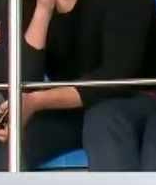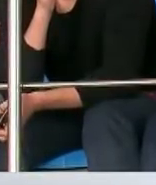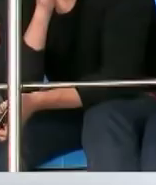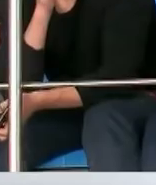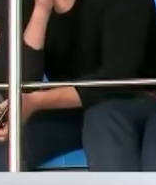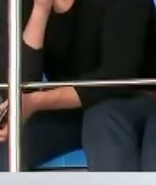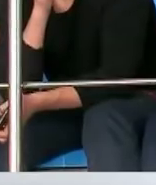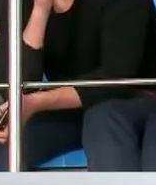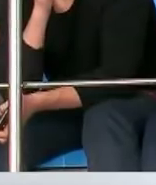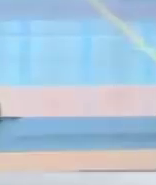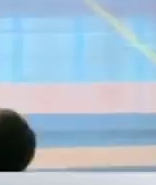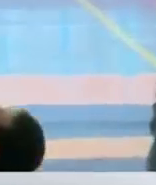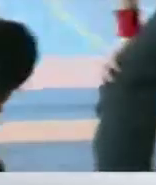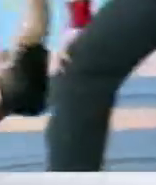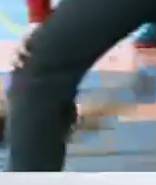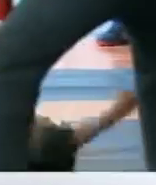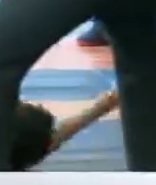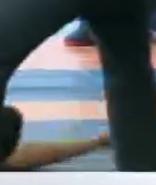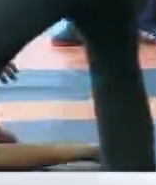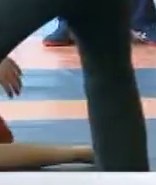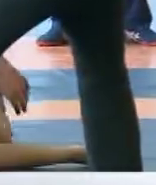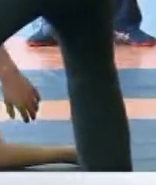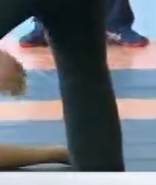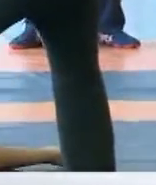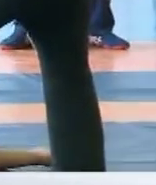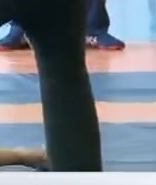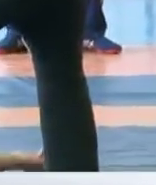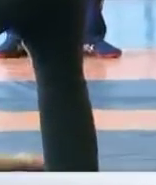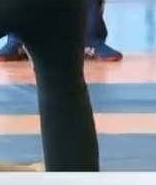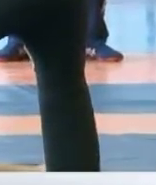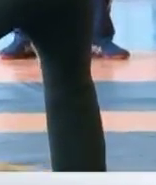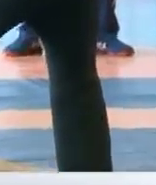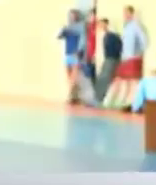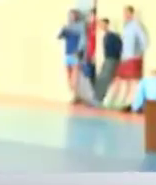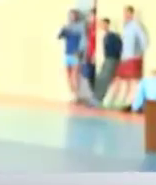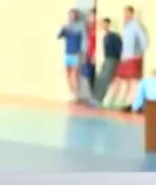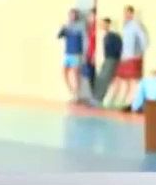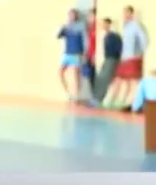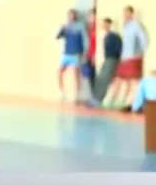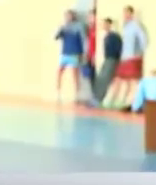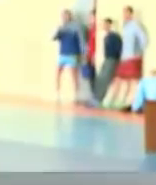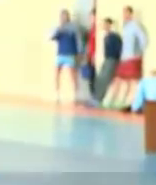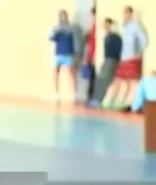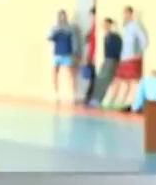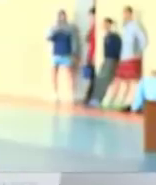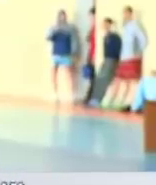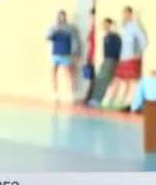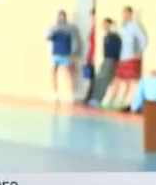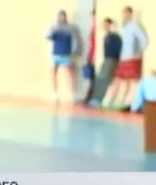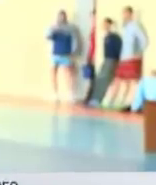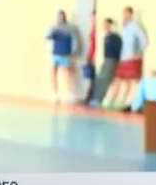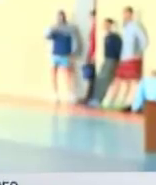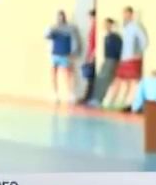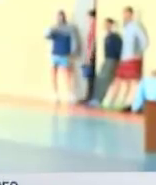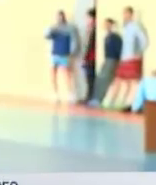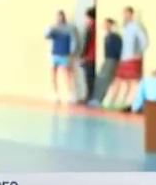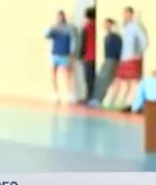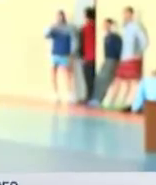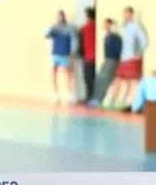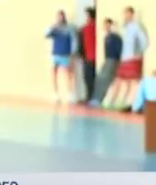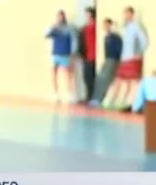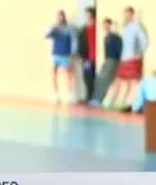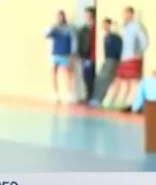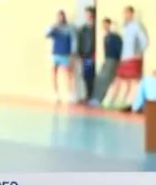Деңгейлері қазір жақсы болып қалды. 2017 жылы Самсун қаласында Турция мемлекетінде олимпиада ойындары